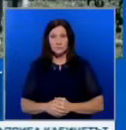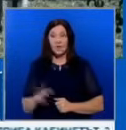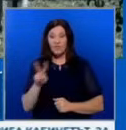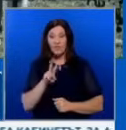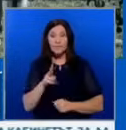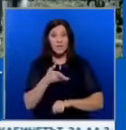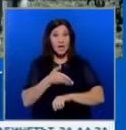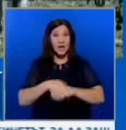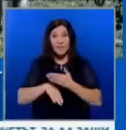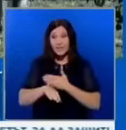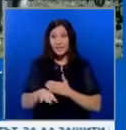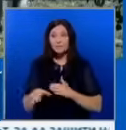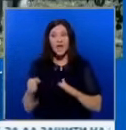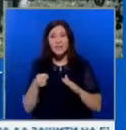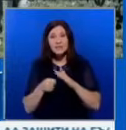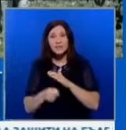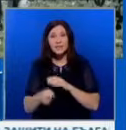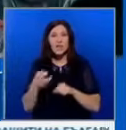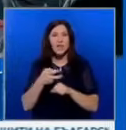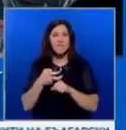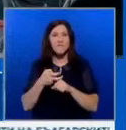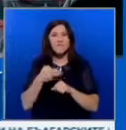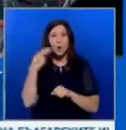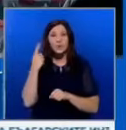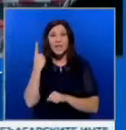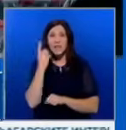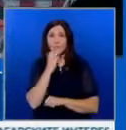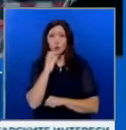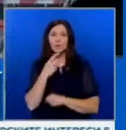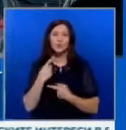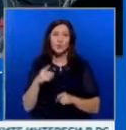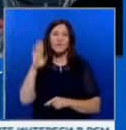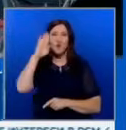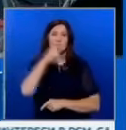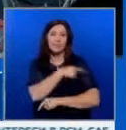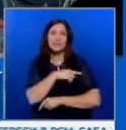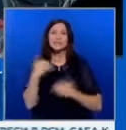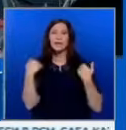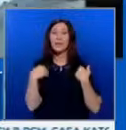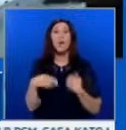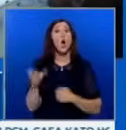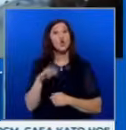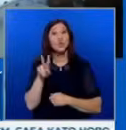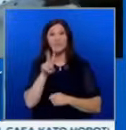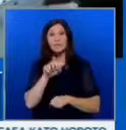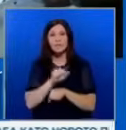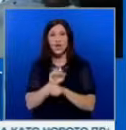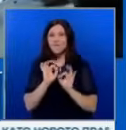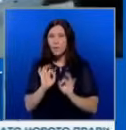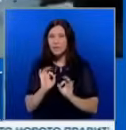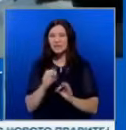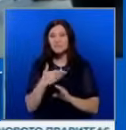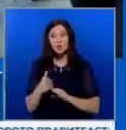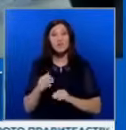Двамата ранени са настанени в болница, един е в Пирогов, други е в ВМА. Други двама са задържани и в момента все още се намират в